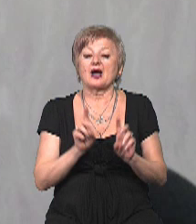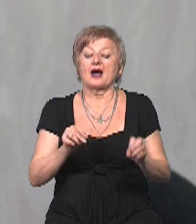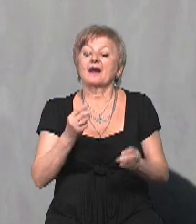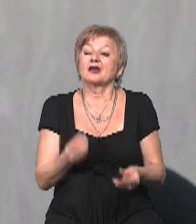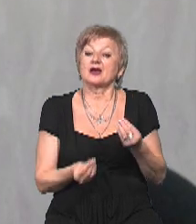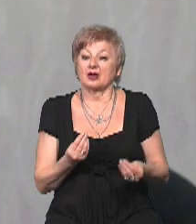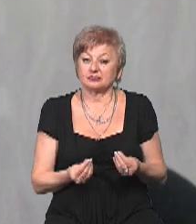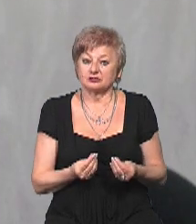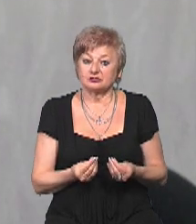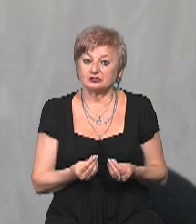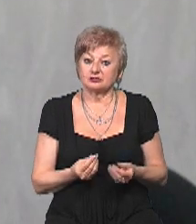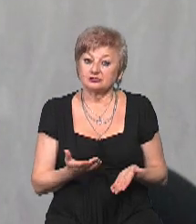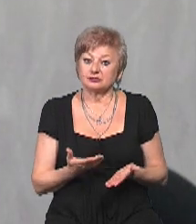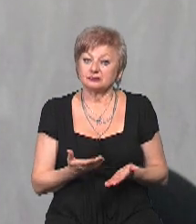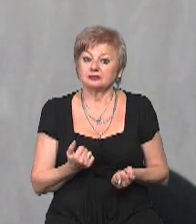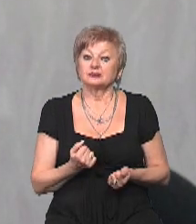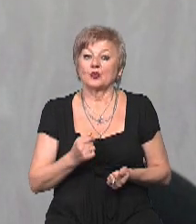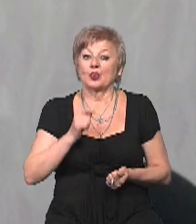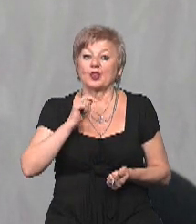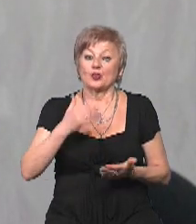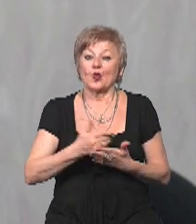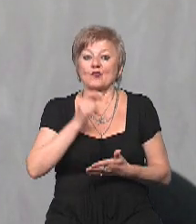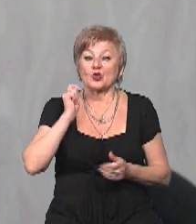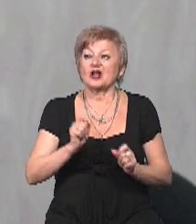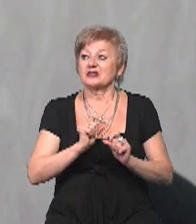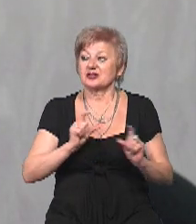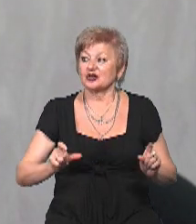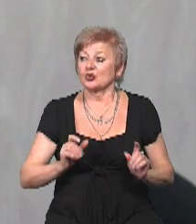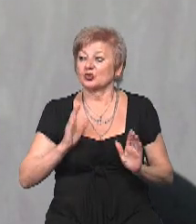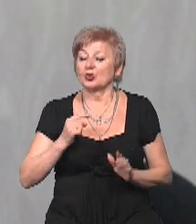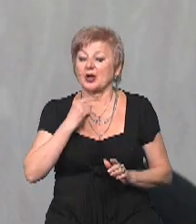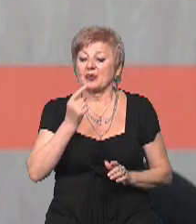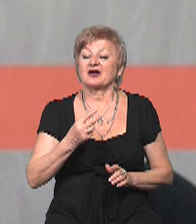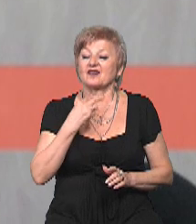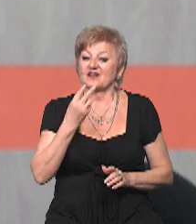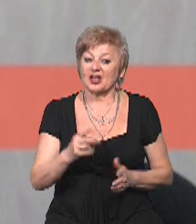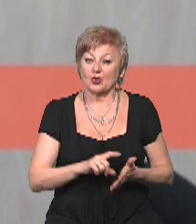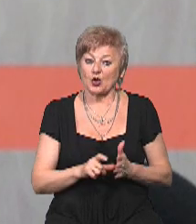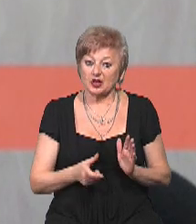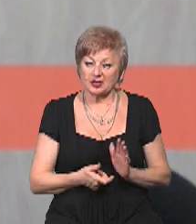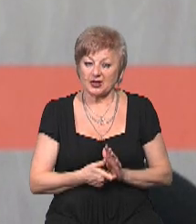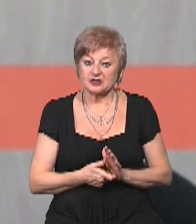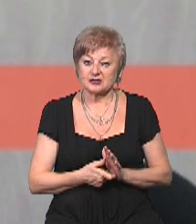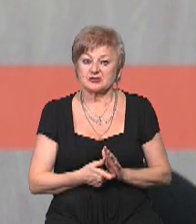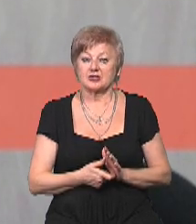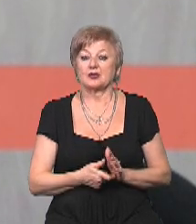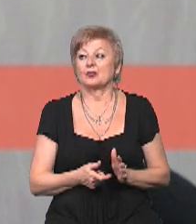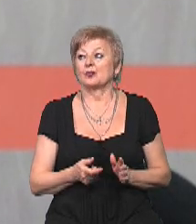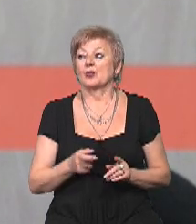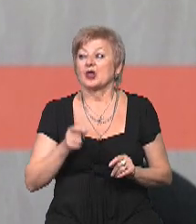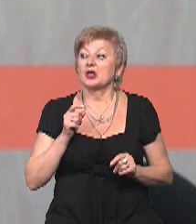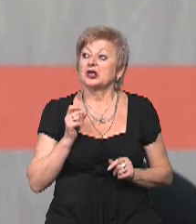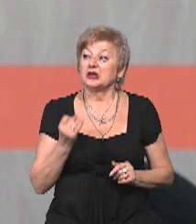Вчитель нової української школи, сьогодні це лише перший, другий клас, дуже багато часу витрачає на